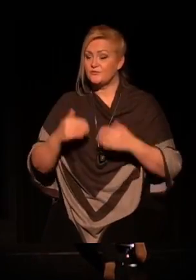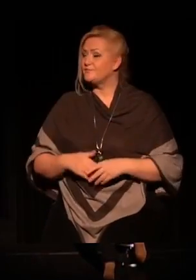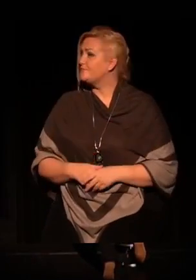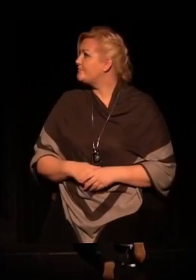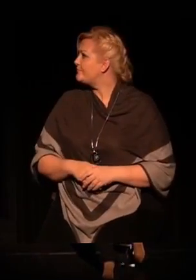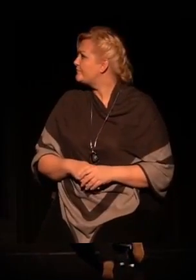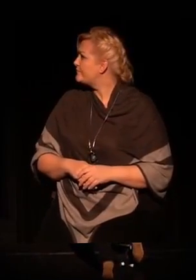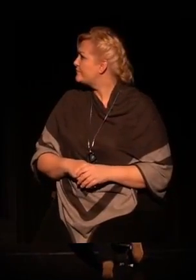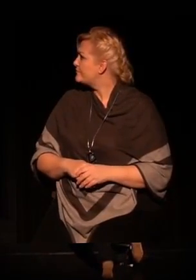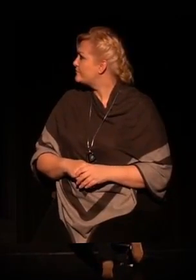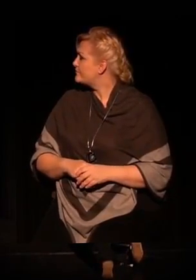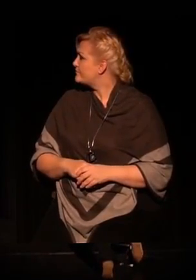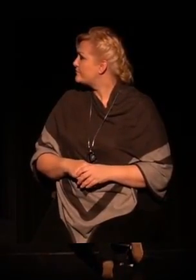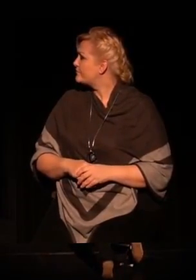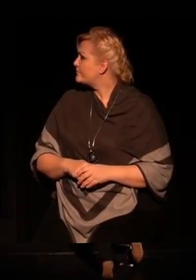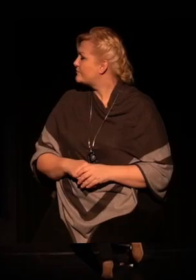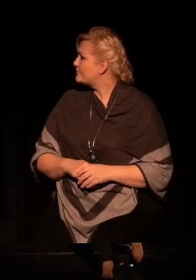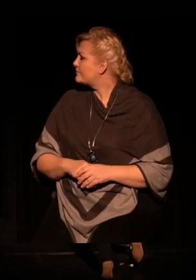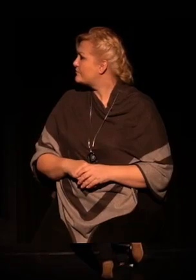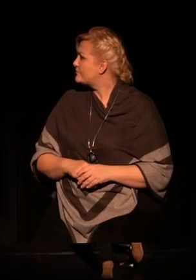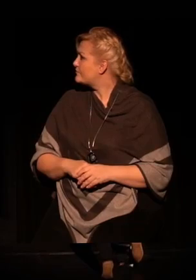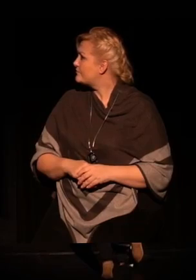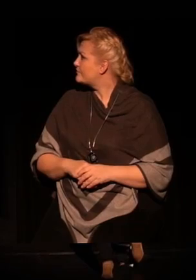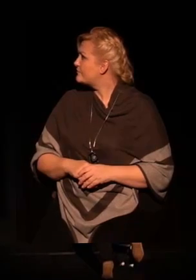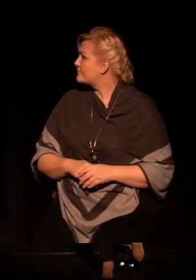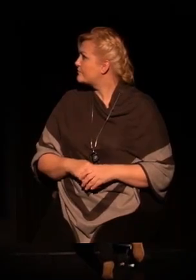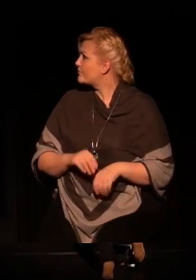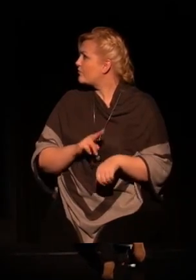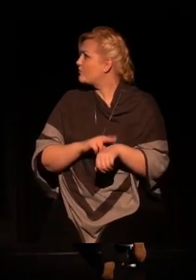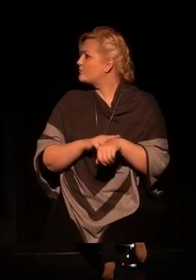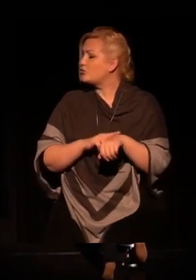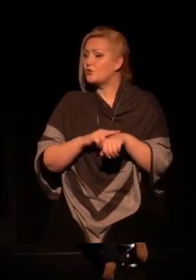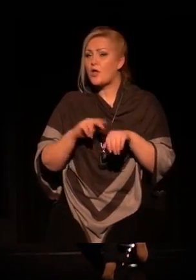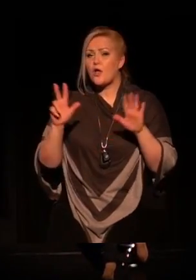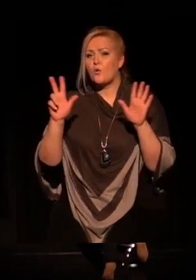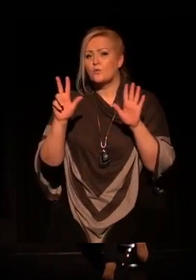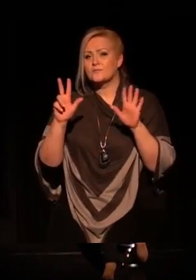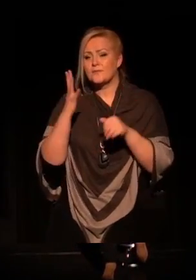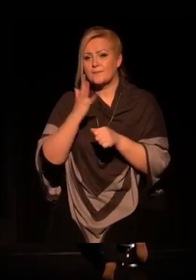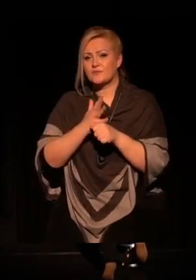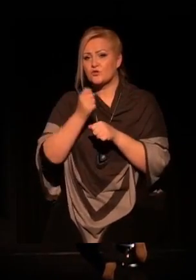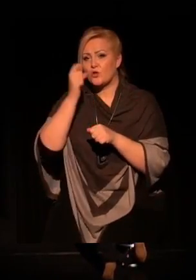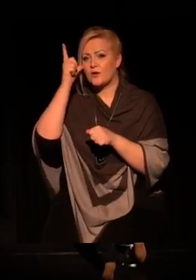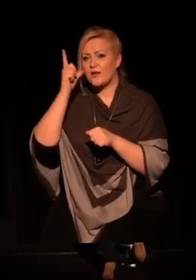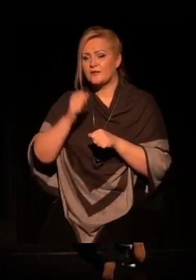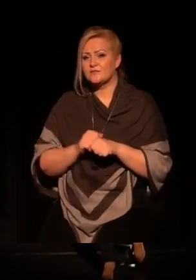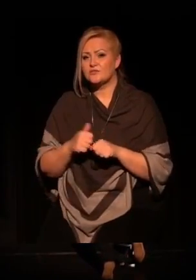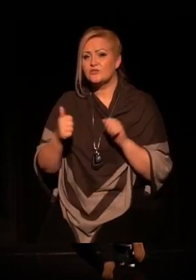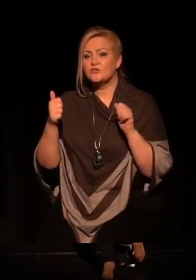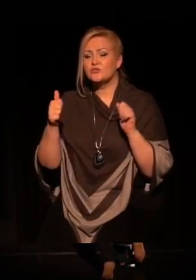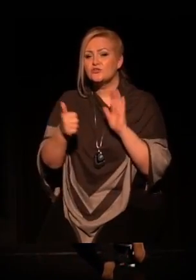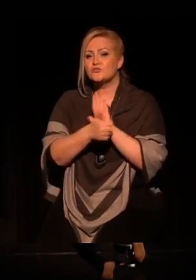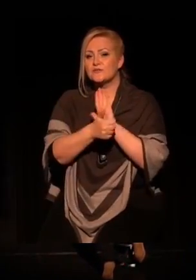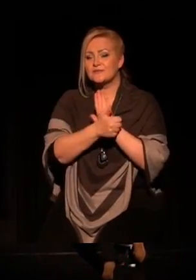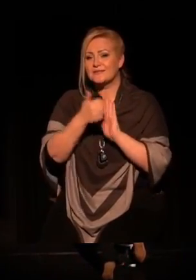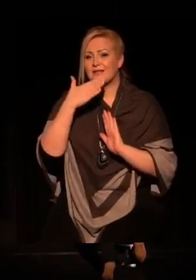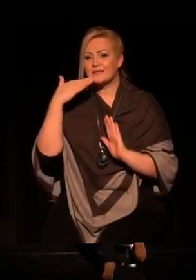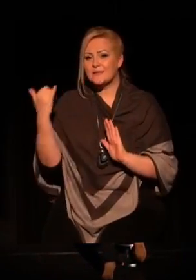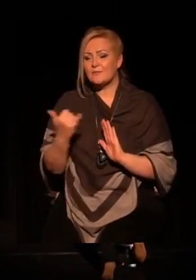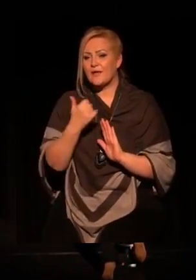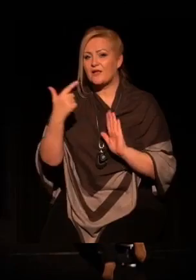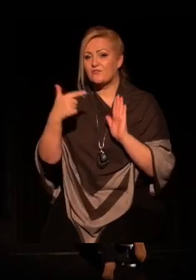Godzina 8:50 rano. To jest szczyt. 16 maja 2018